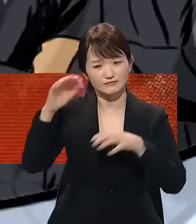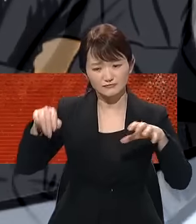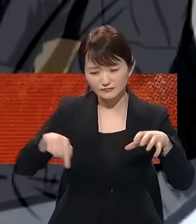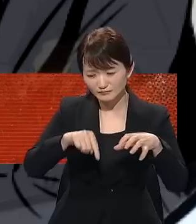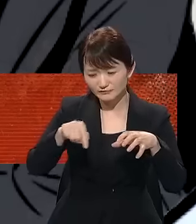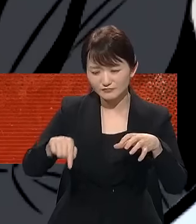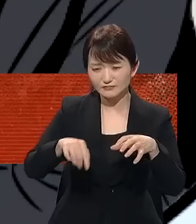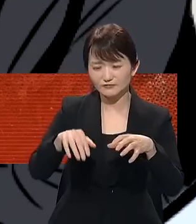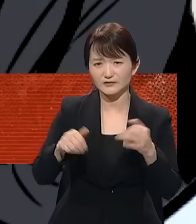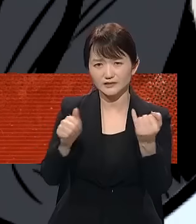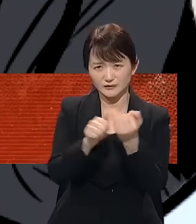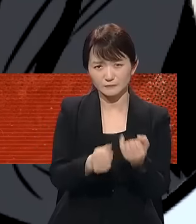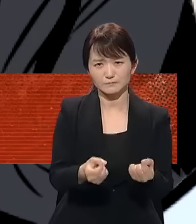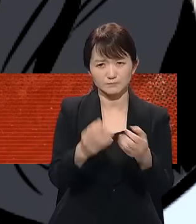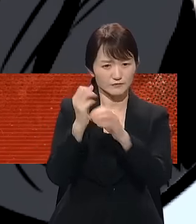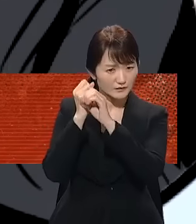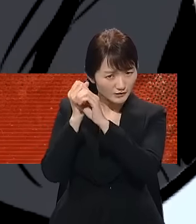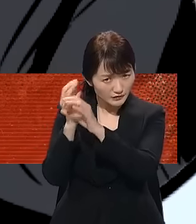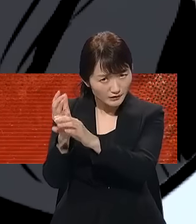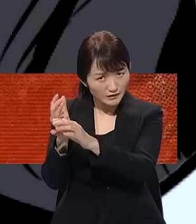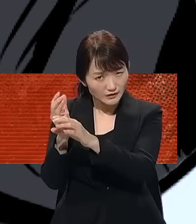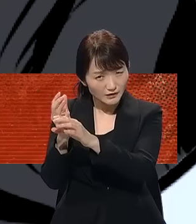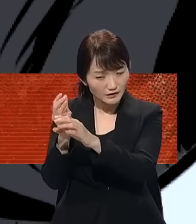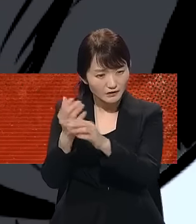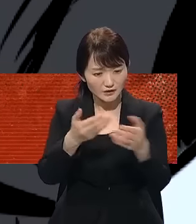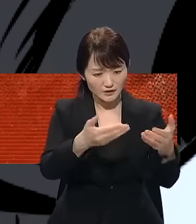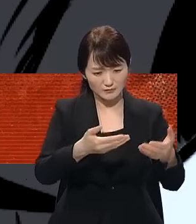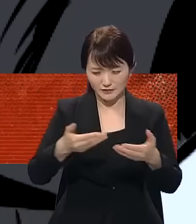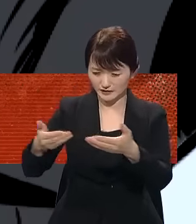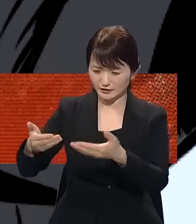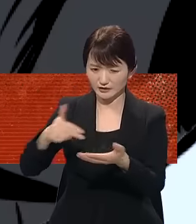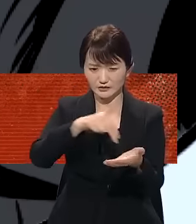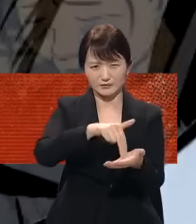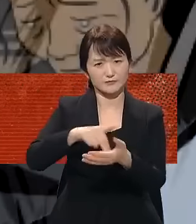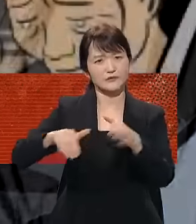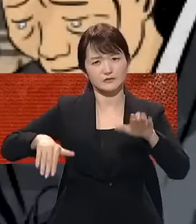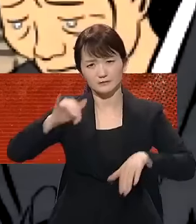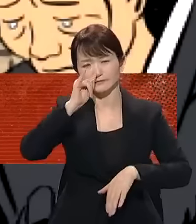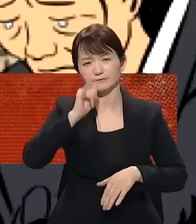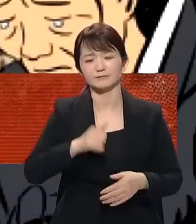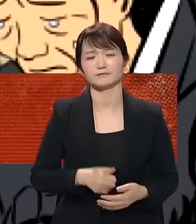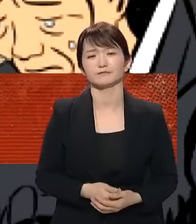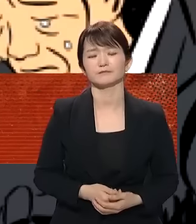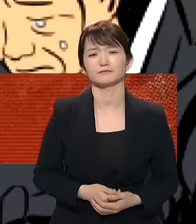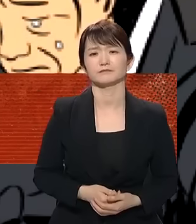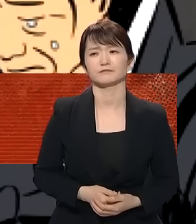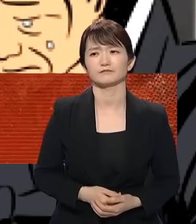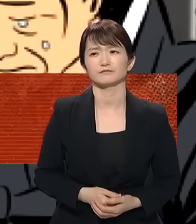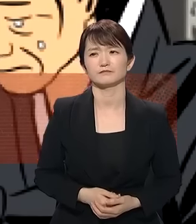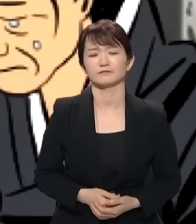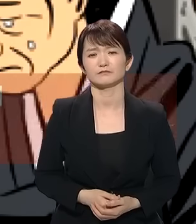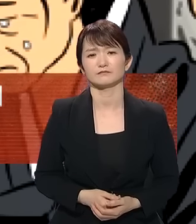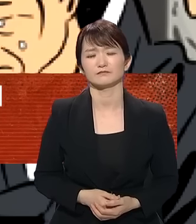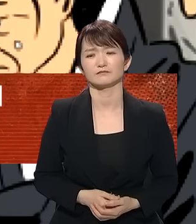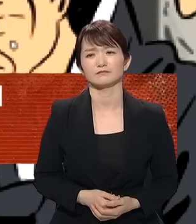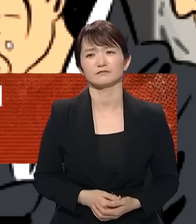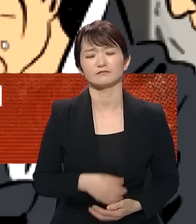상례나 혼례와 관련된 그런 어떤 받아들이는 게 많이 달라지는 것 같아요. 그리고 아마 그냥